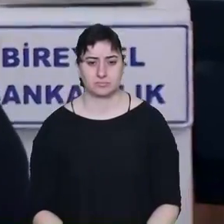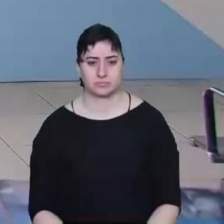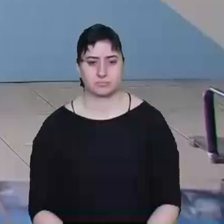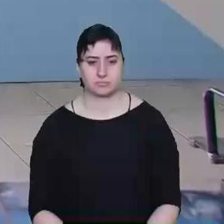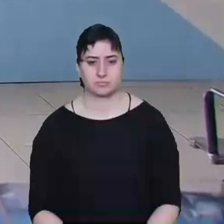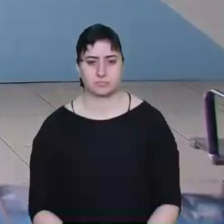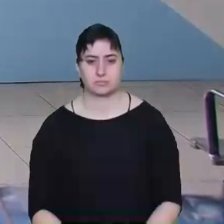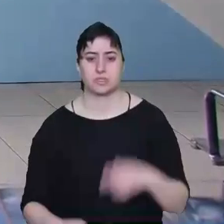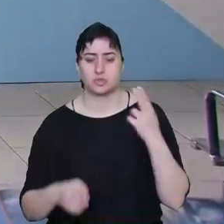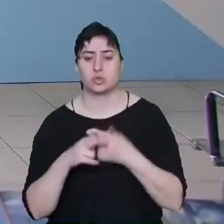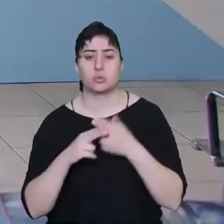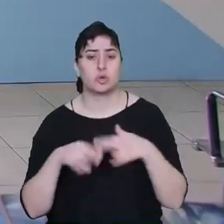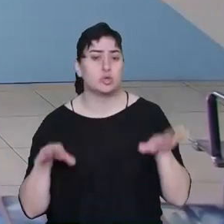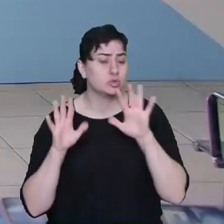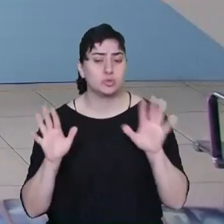çarpıştı.